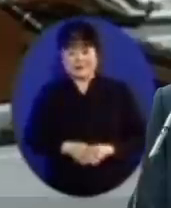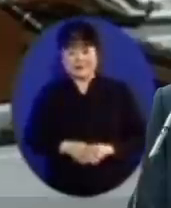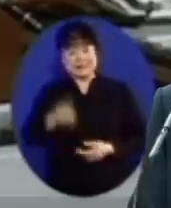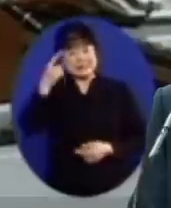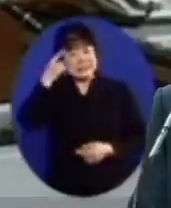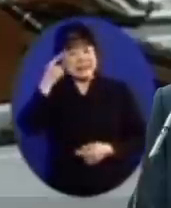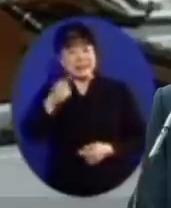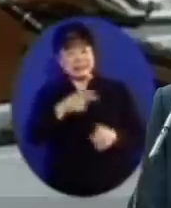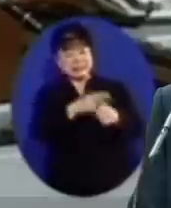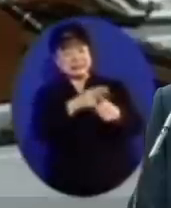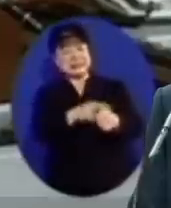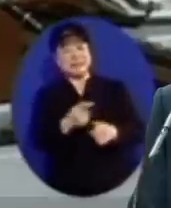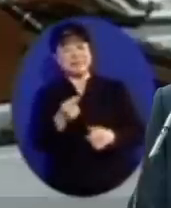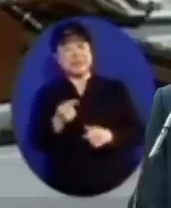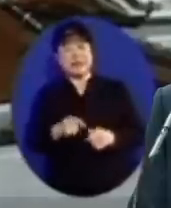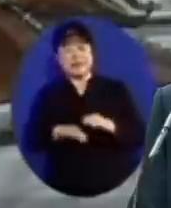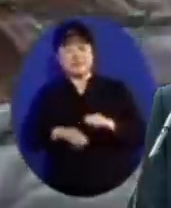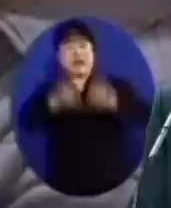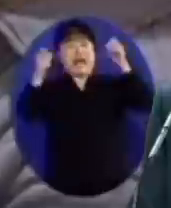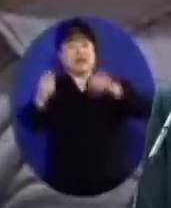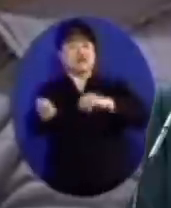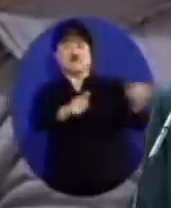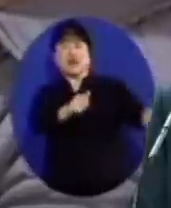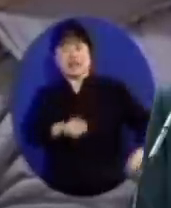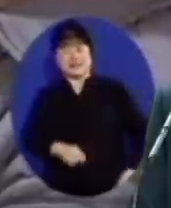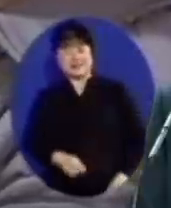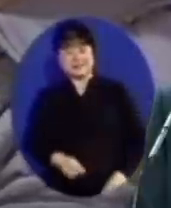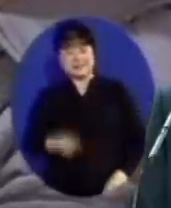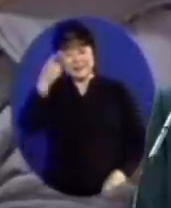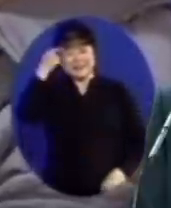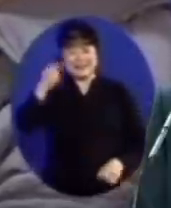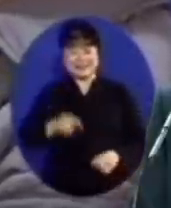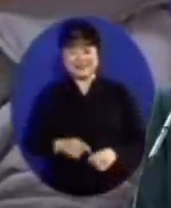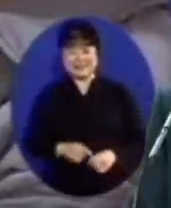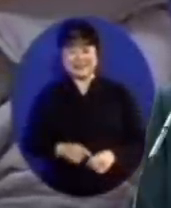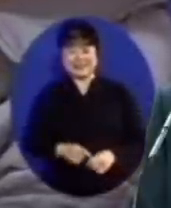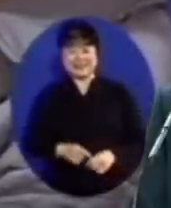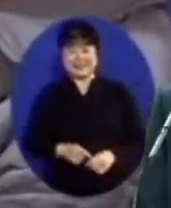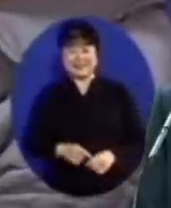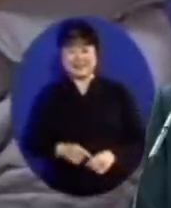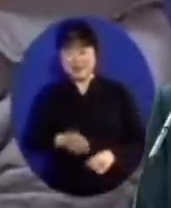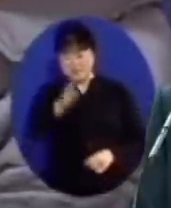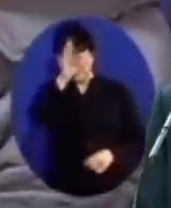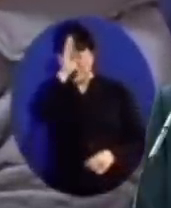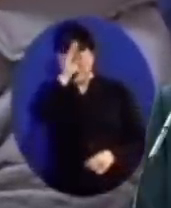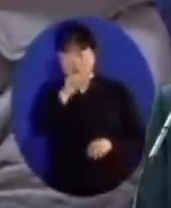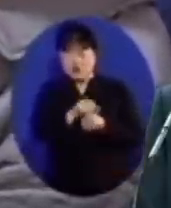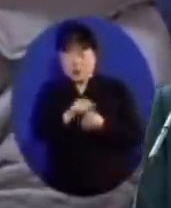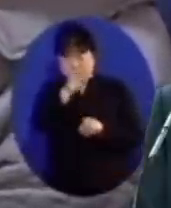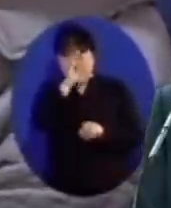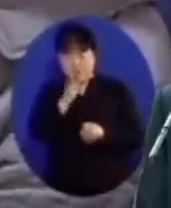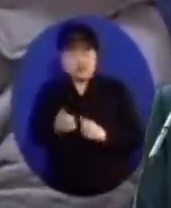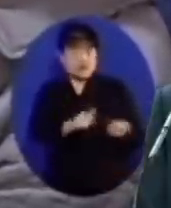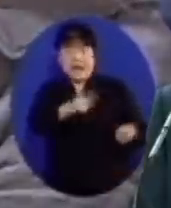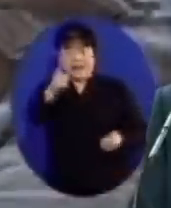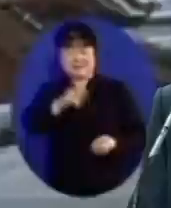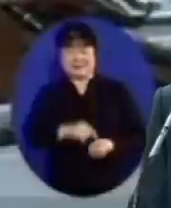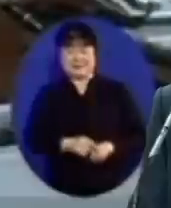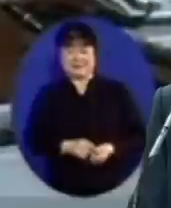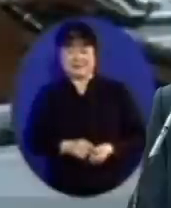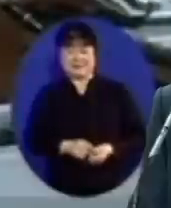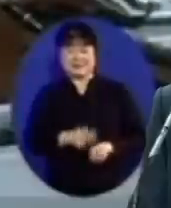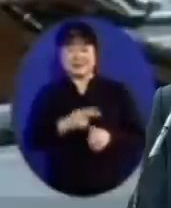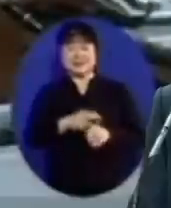생각하기를 저 선생 빨리 자동차 사고가 나서 죽지 않느냐, 그 많은 유행병이 오는데 왜 저 선생은 유행병이 안